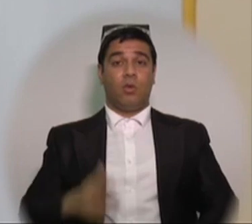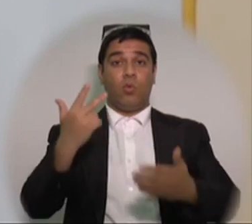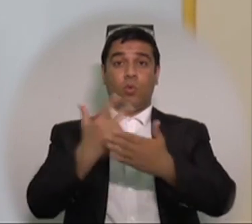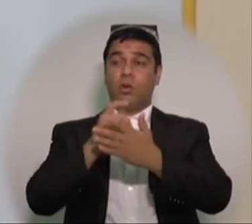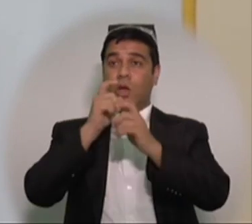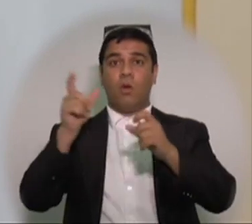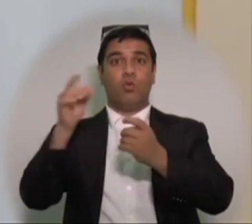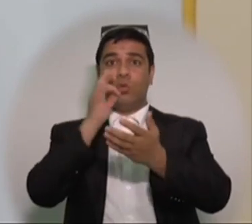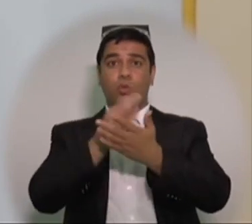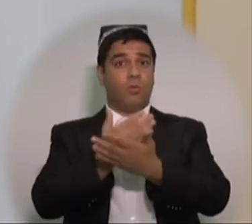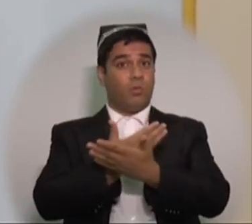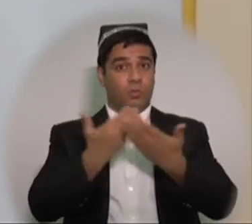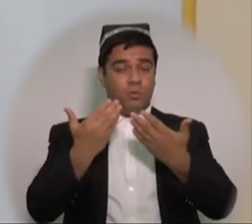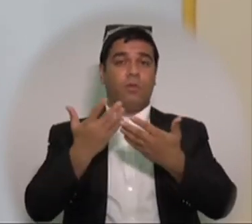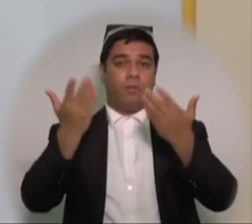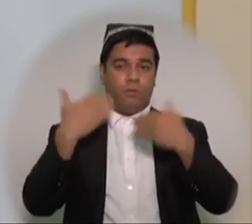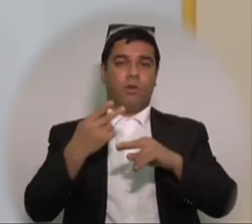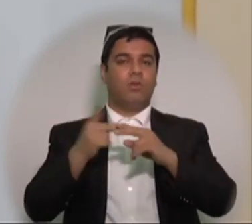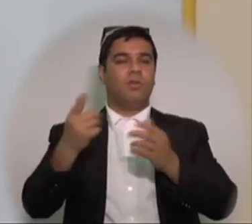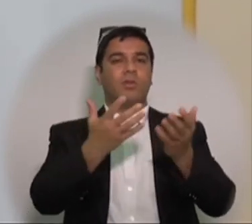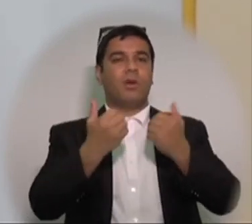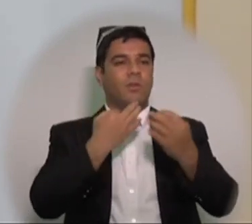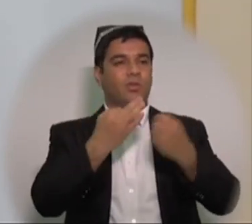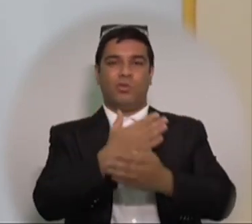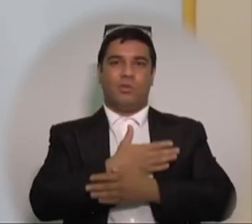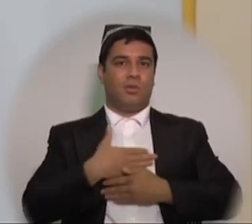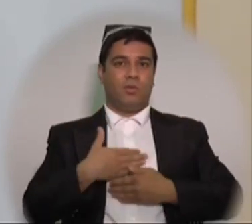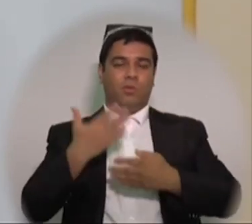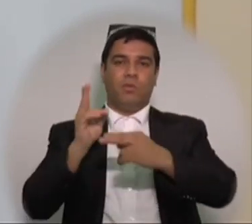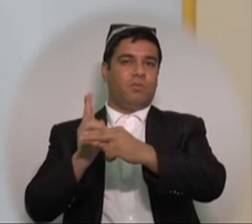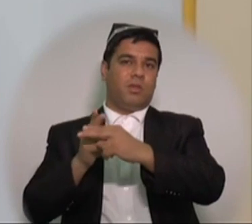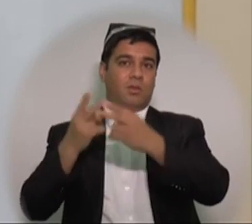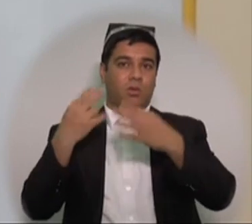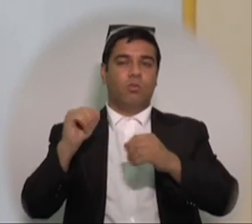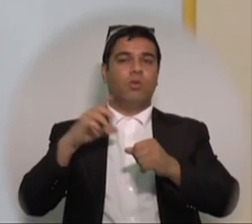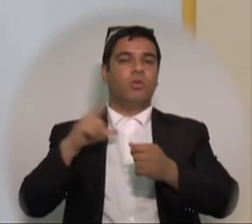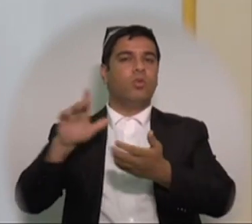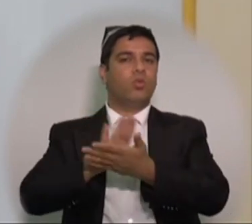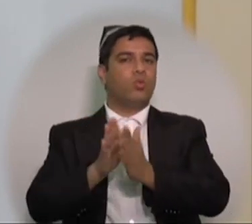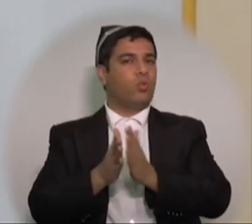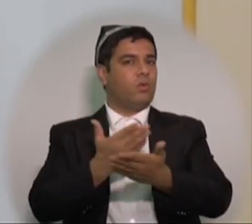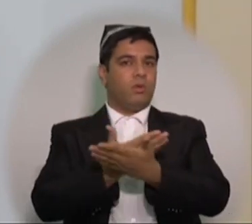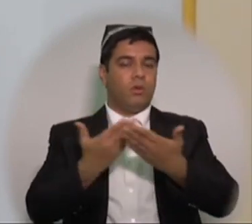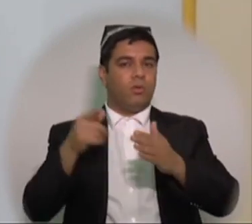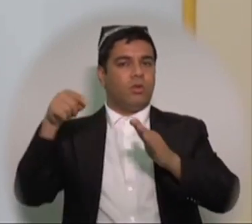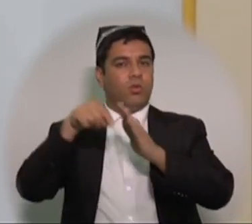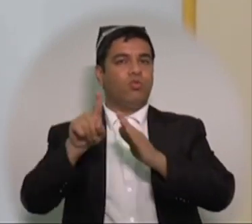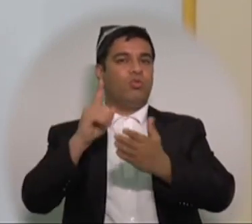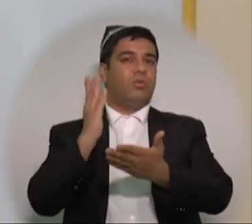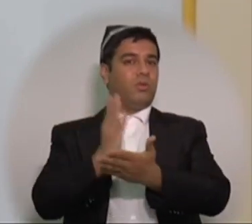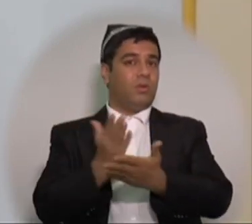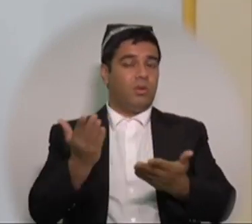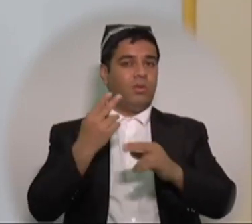Üç mertte çakırdığın cevap verme yaptı mı? Demek seni kabul kılmak çıkmaz. Şaraiti yok. İmkanı